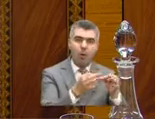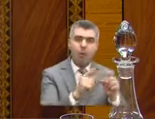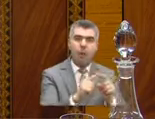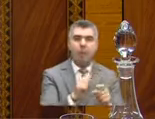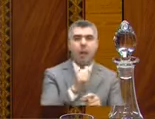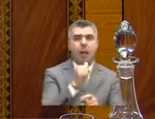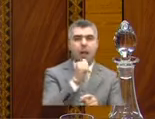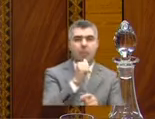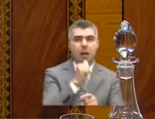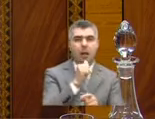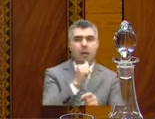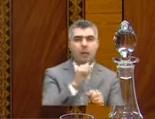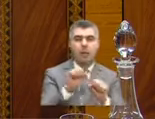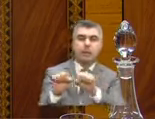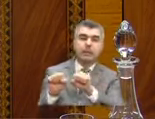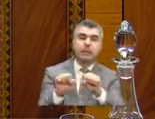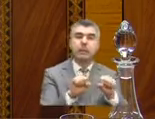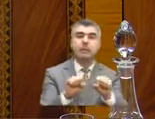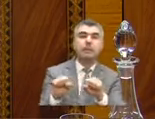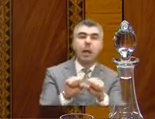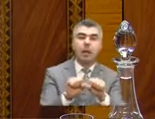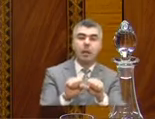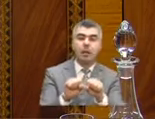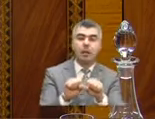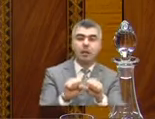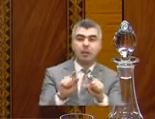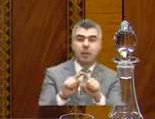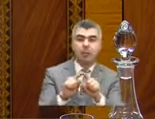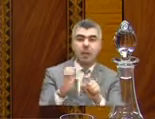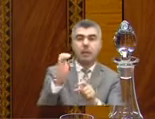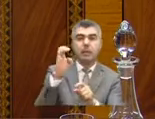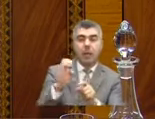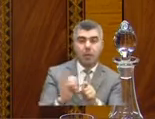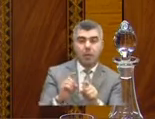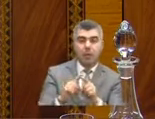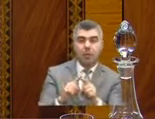المياه وزلزال الحوز والفيضانات